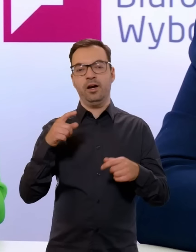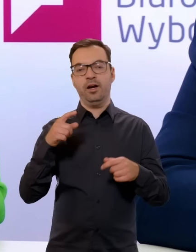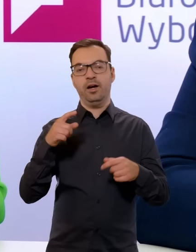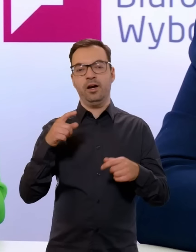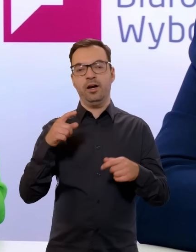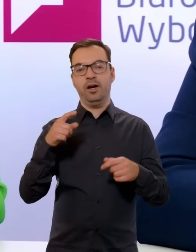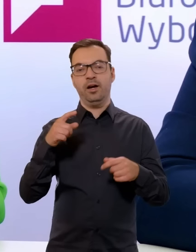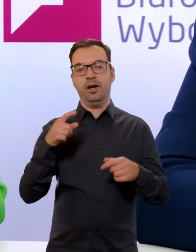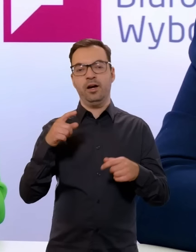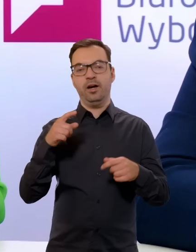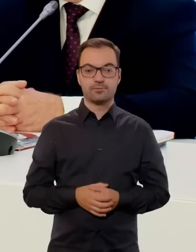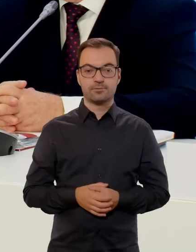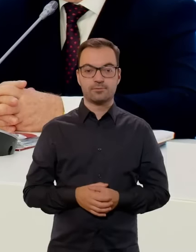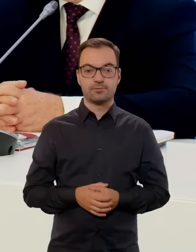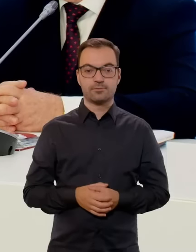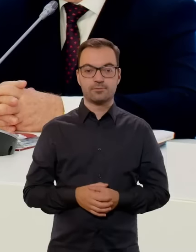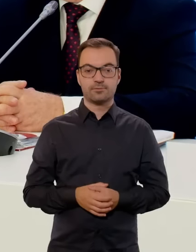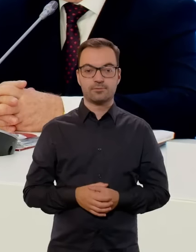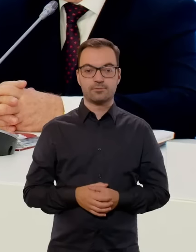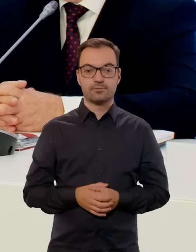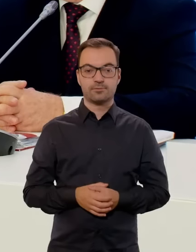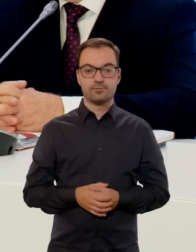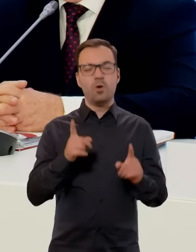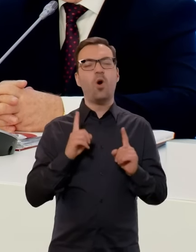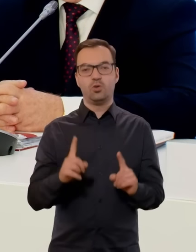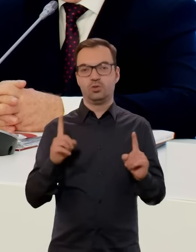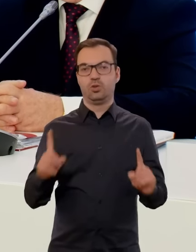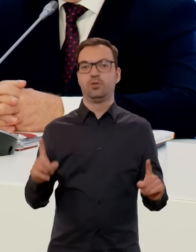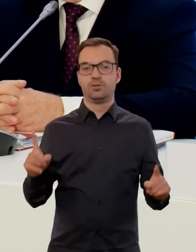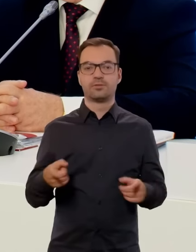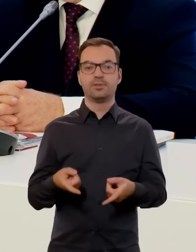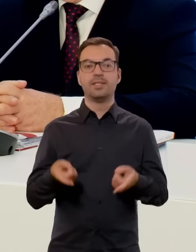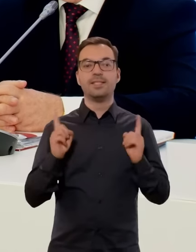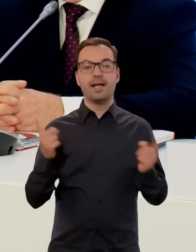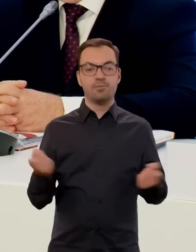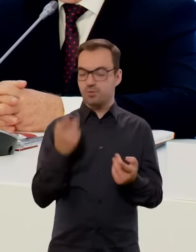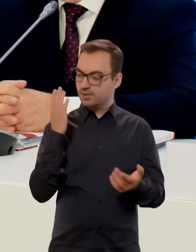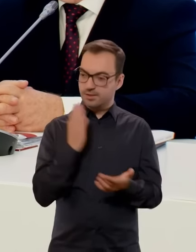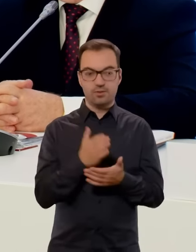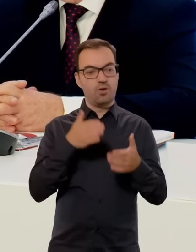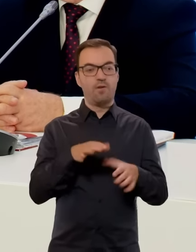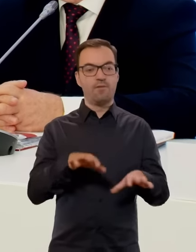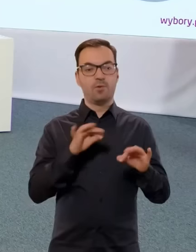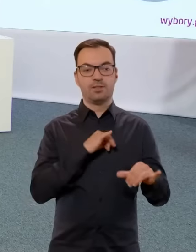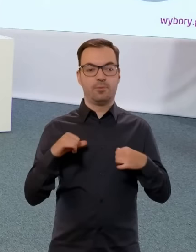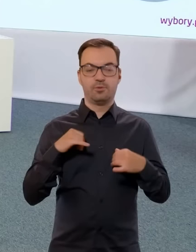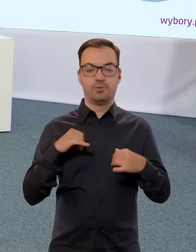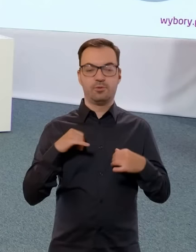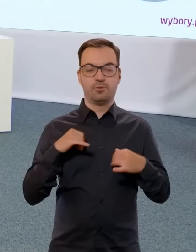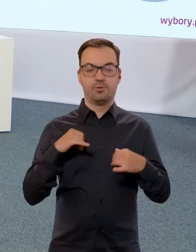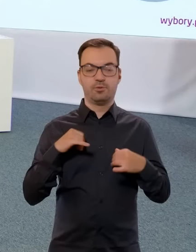dalsze konsekwencje. Także no, zalecamy ostrożność, ale zakaz agitacji dotyczy wyborów do samorządu.